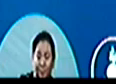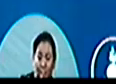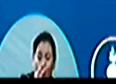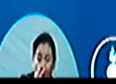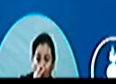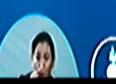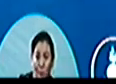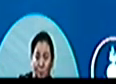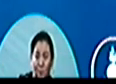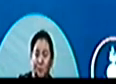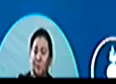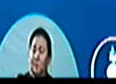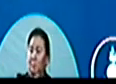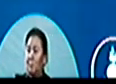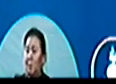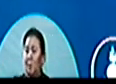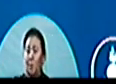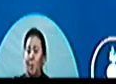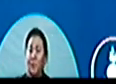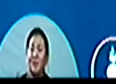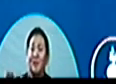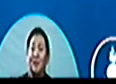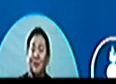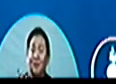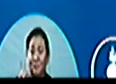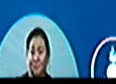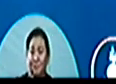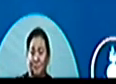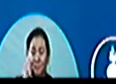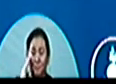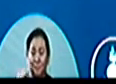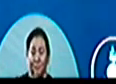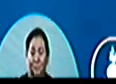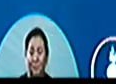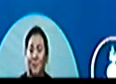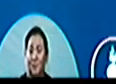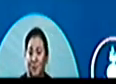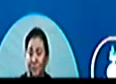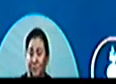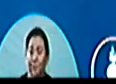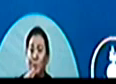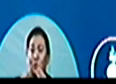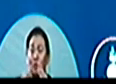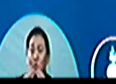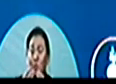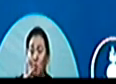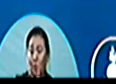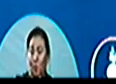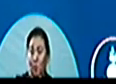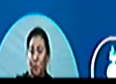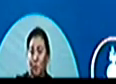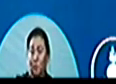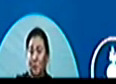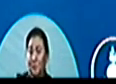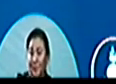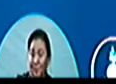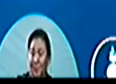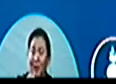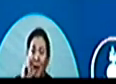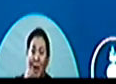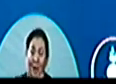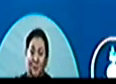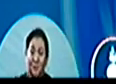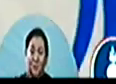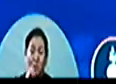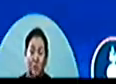төшөөсөн. Инснээрээ шүүх хууль зүйн салбарт ашиг сонирхлын зөрчил ил тод болно. Үүнээс урьдчилан сэргийлдэг болно. Энэс татгалзах боломж